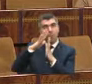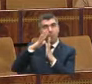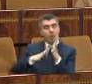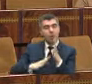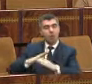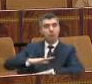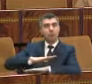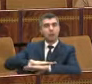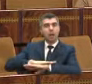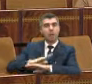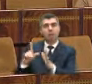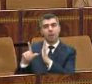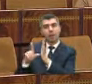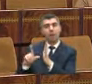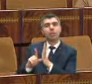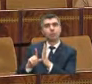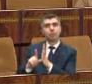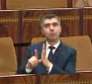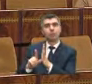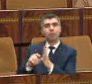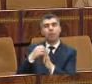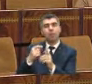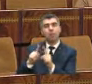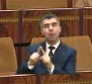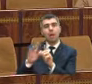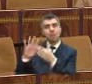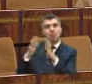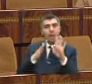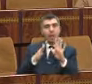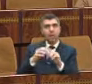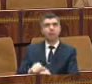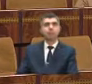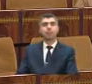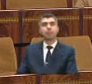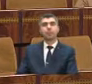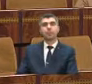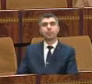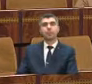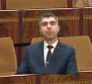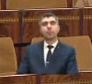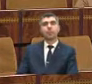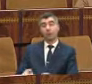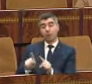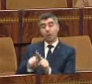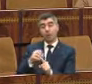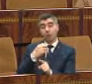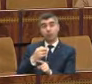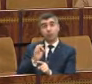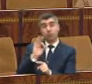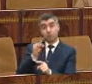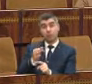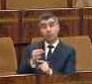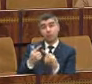يحترم دفتر التحملات وما يقتاتش على الثروه البيئيه ديالنا؟ يمكن غيكون هو المكسب الوحيد لاي مدينه.